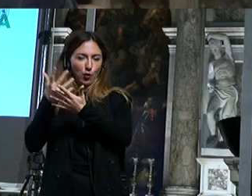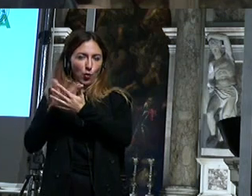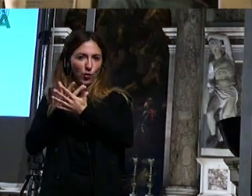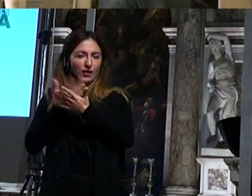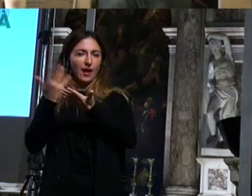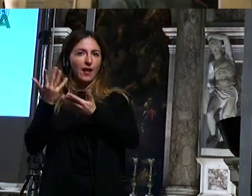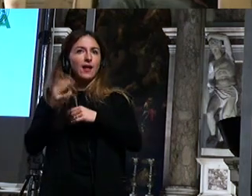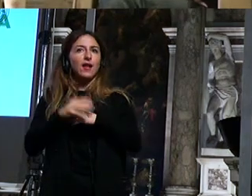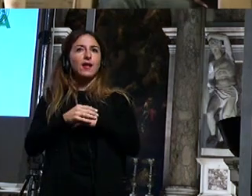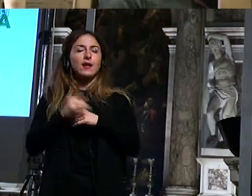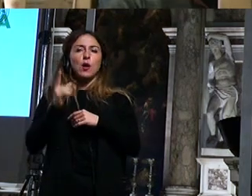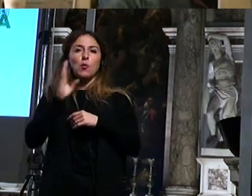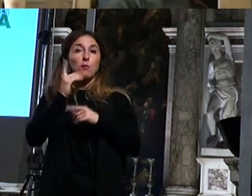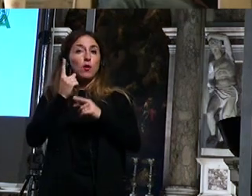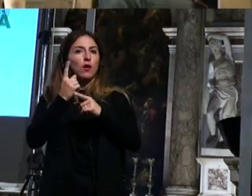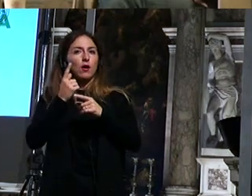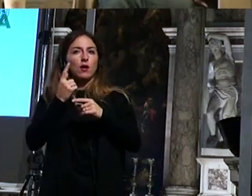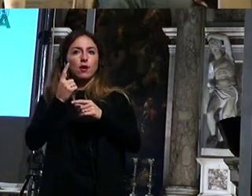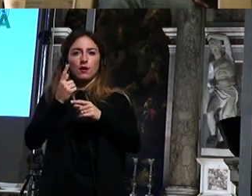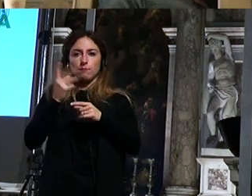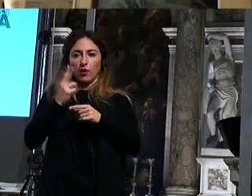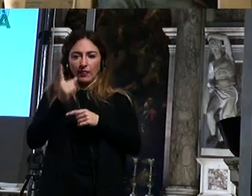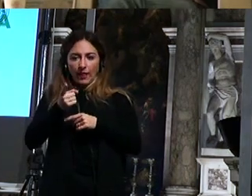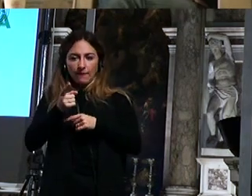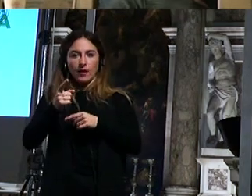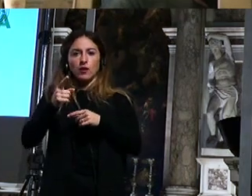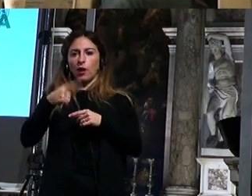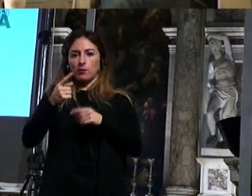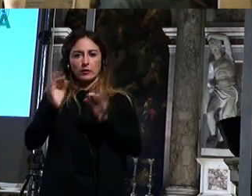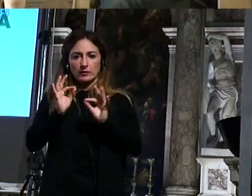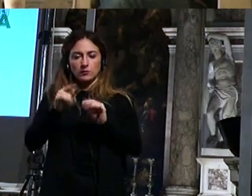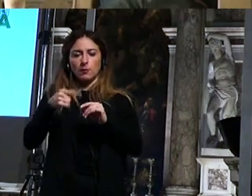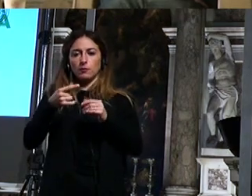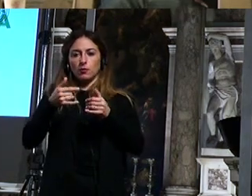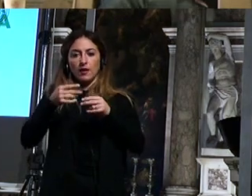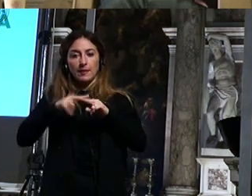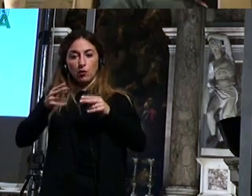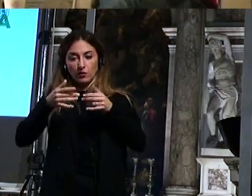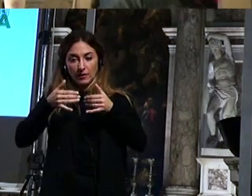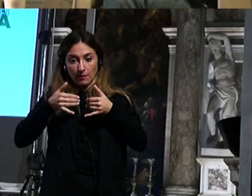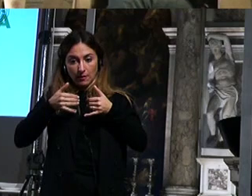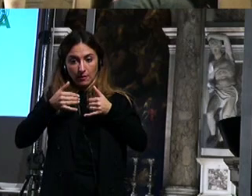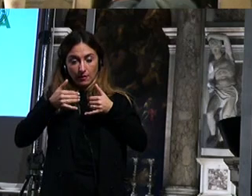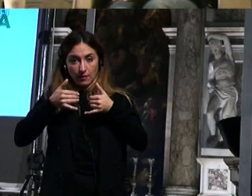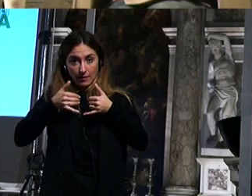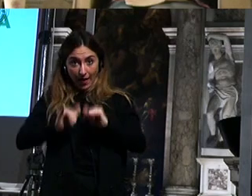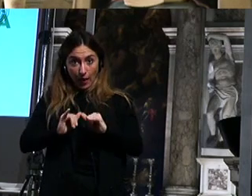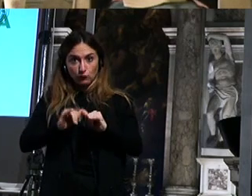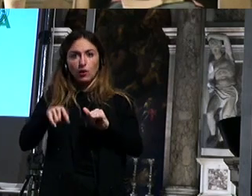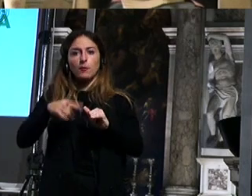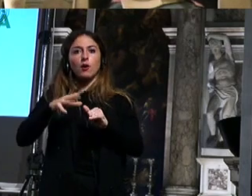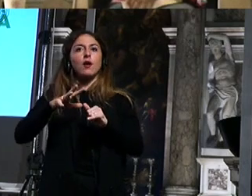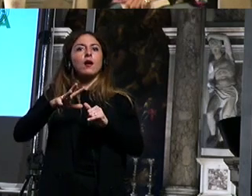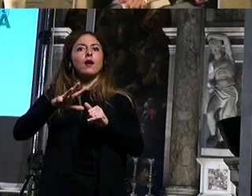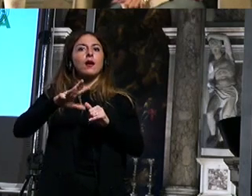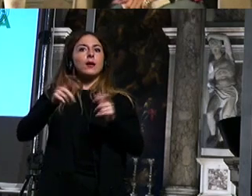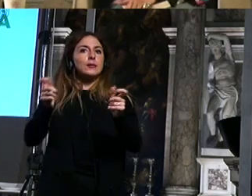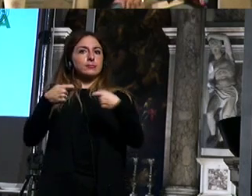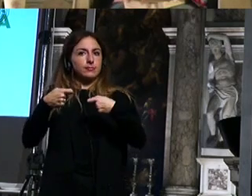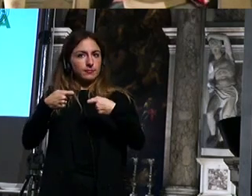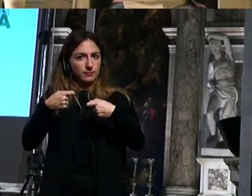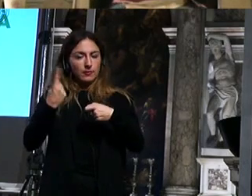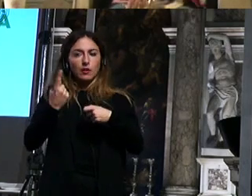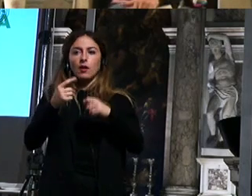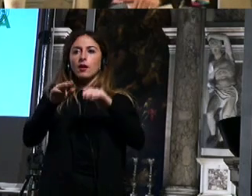che doveva morire, non muore, gli nasce un nipote, rapisce il nipote. A un certo punto, mentre è lì